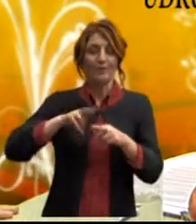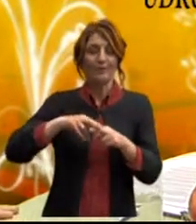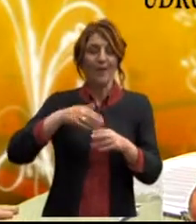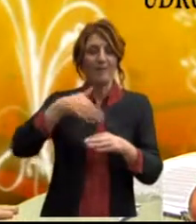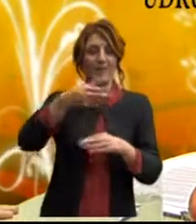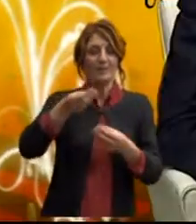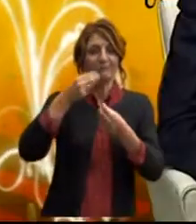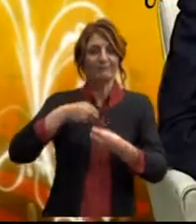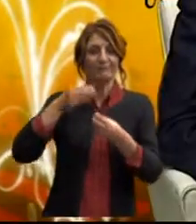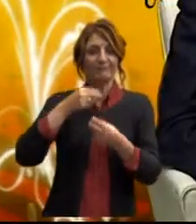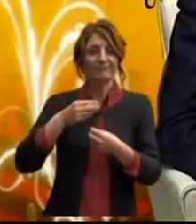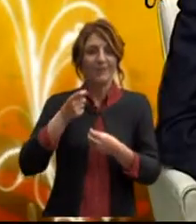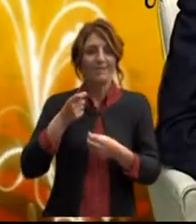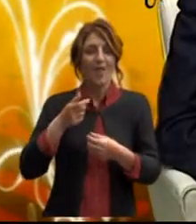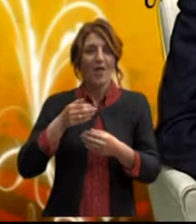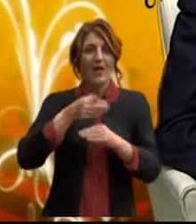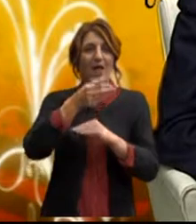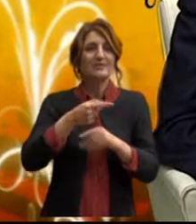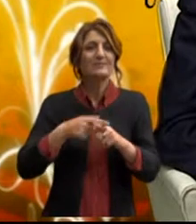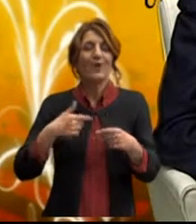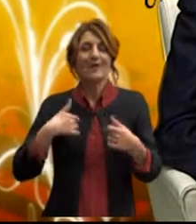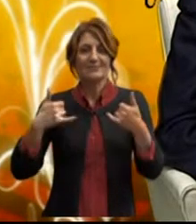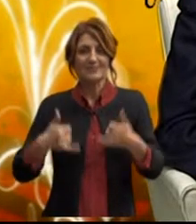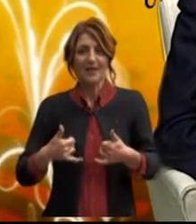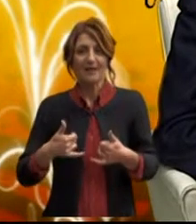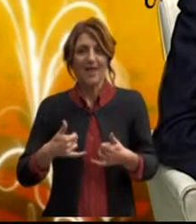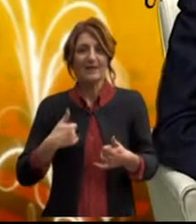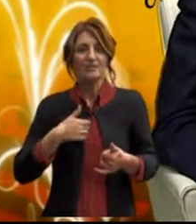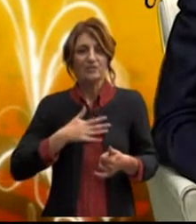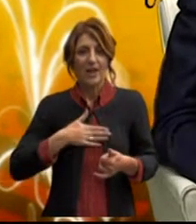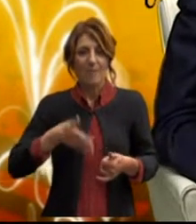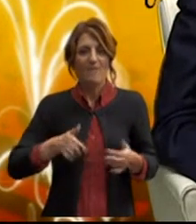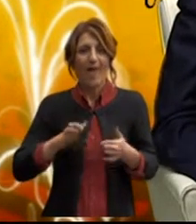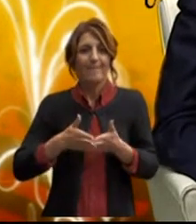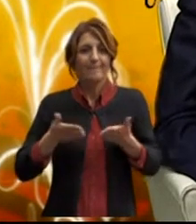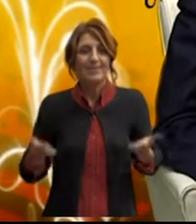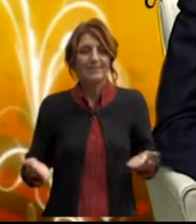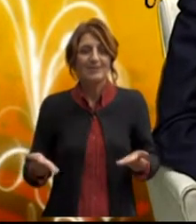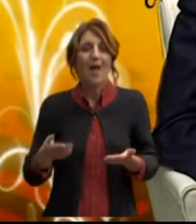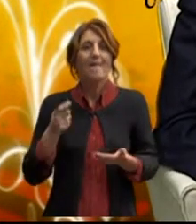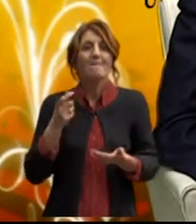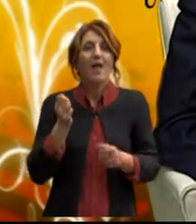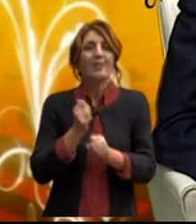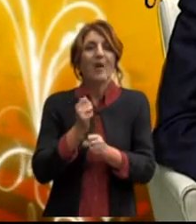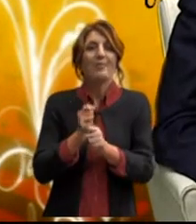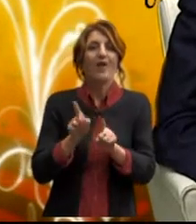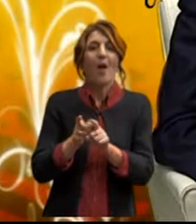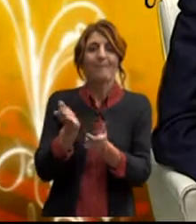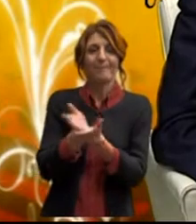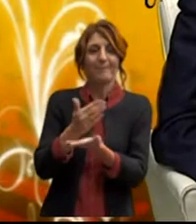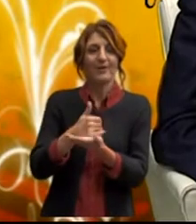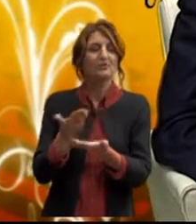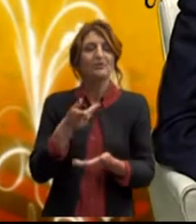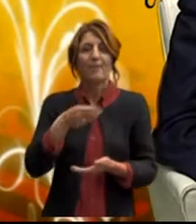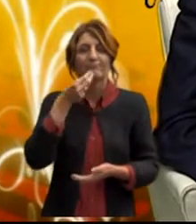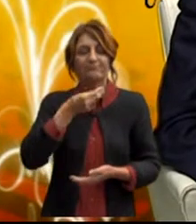objasniti. Zašto malo kasnije? Samo zato što bi ja današnju emisiju, dragi gledatelji, malo ovako podijelila tako da znate što ćete slušati.